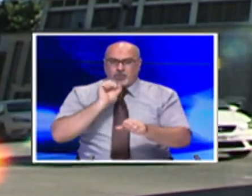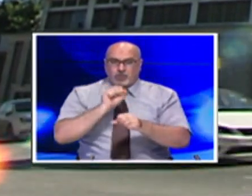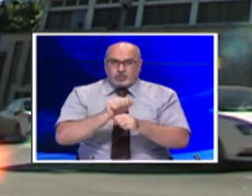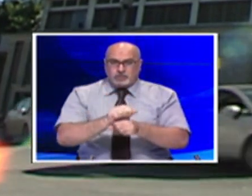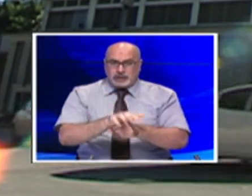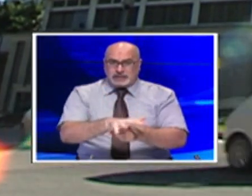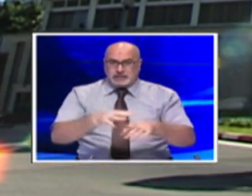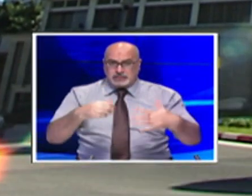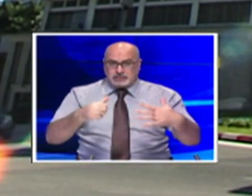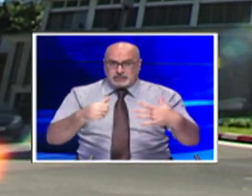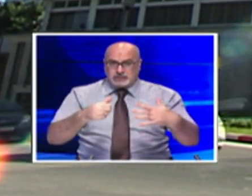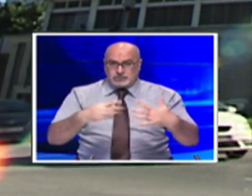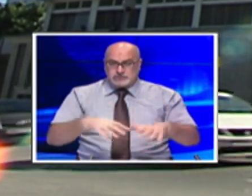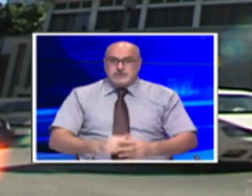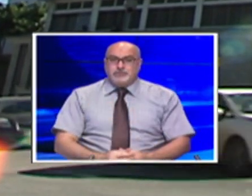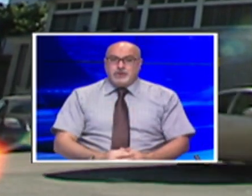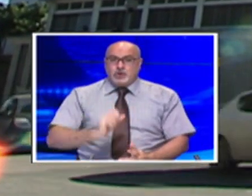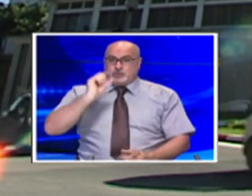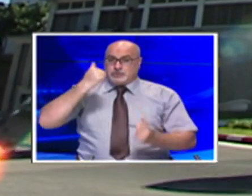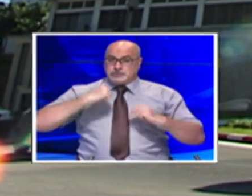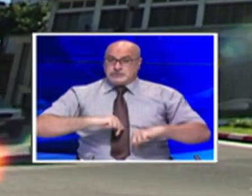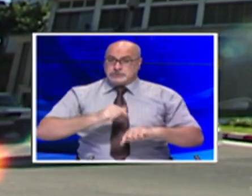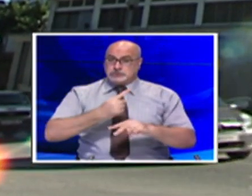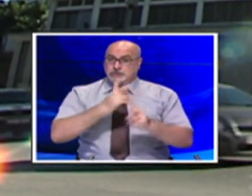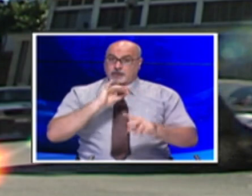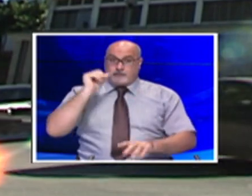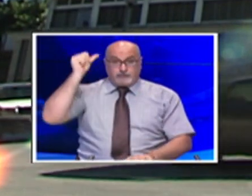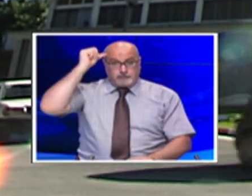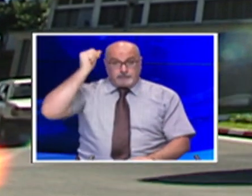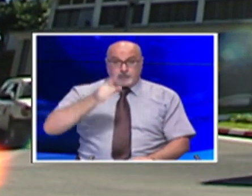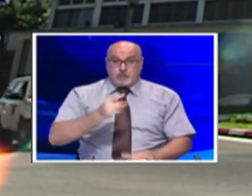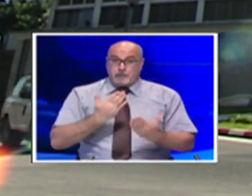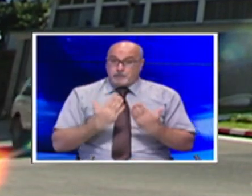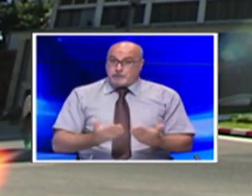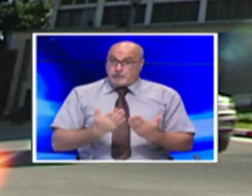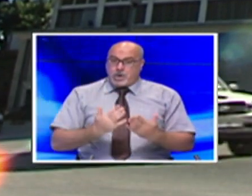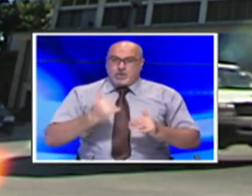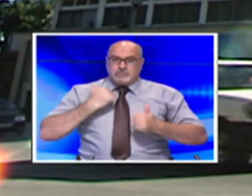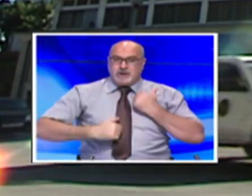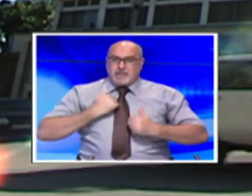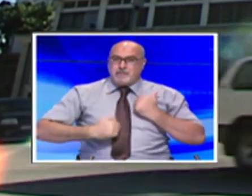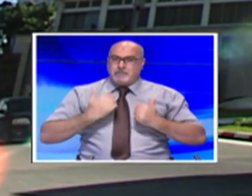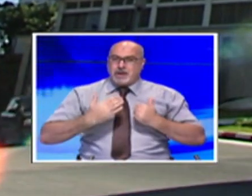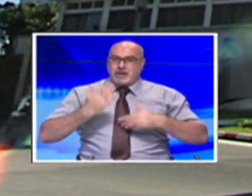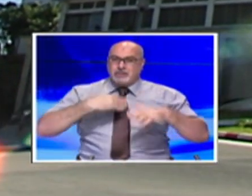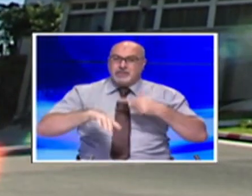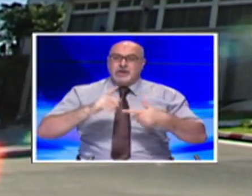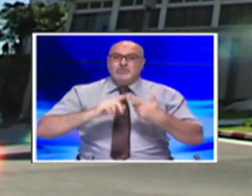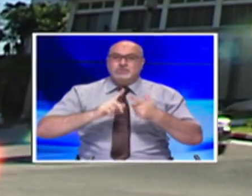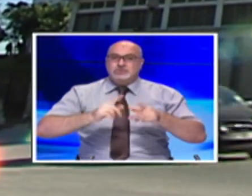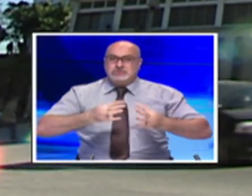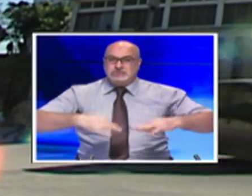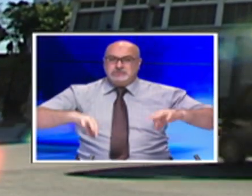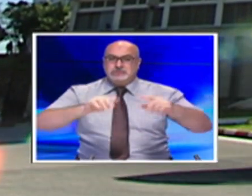تذكر مصالح الوزير الأول بأن هذا القرار يستثني في الوقت الراهن حمامات السباحة وأحواض